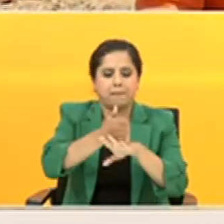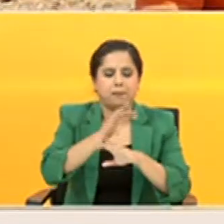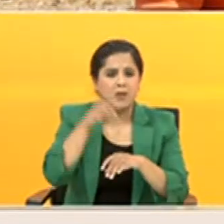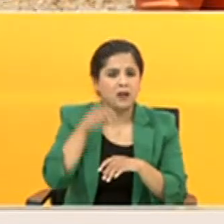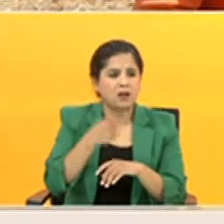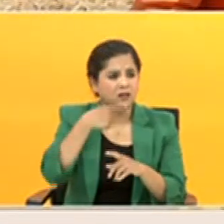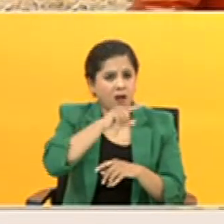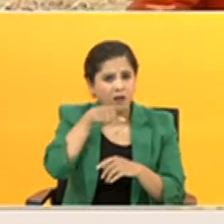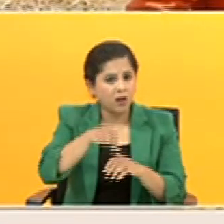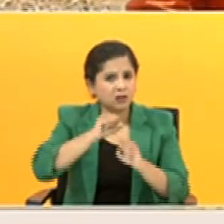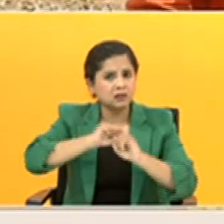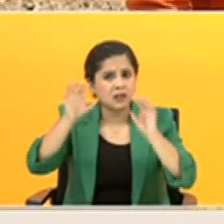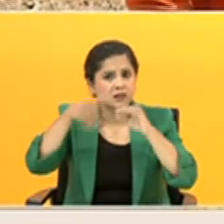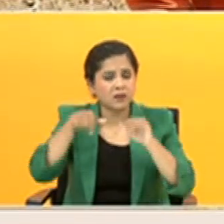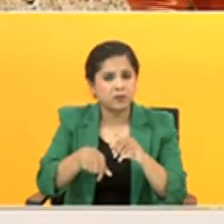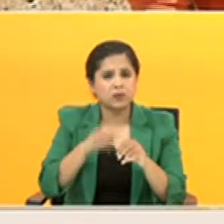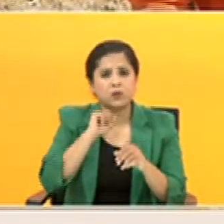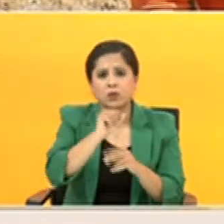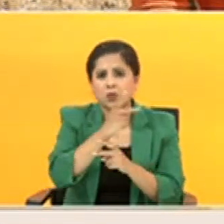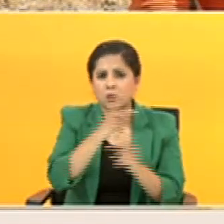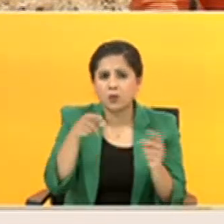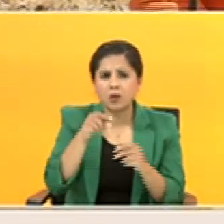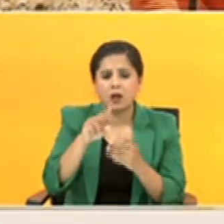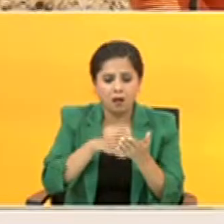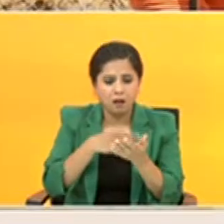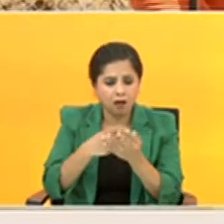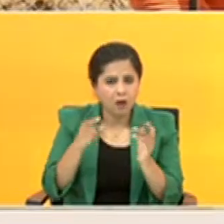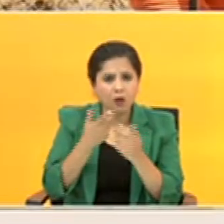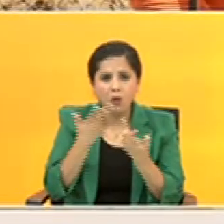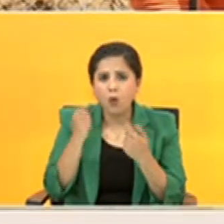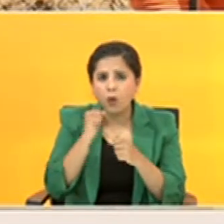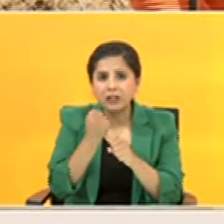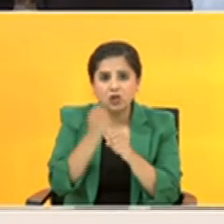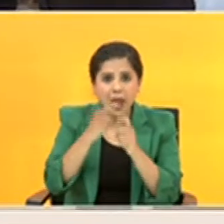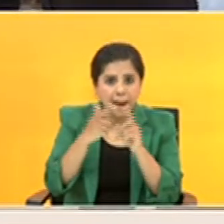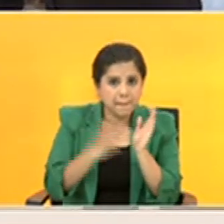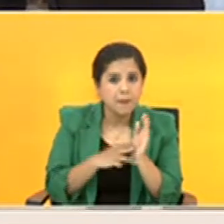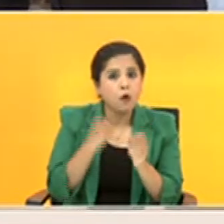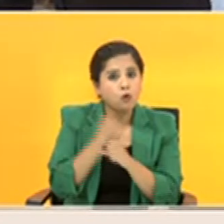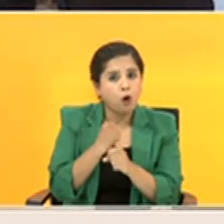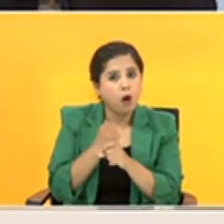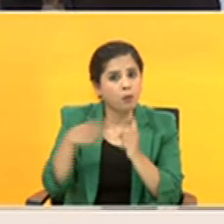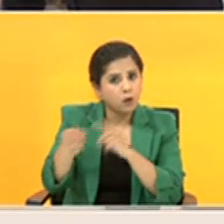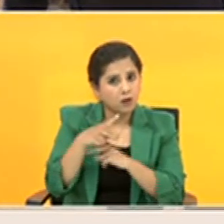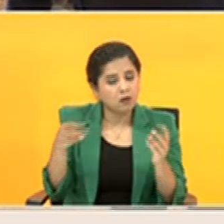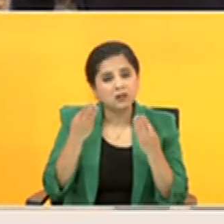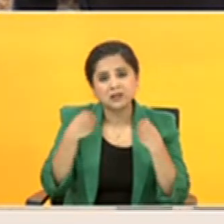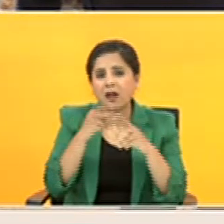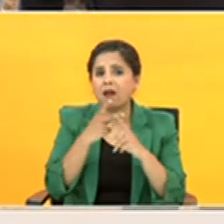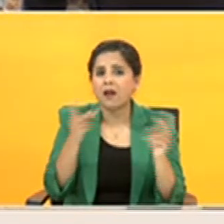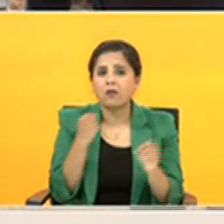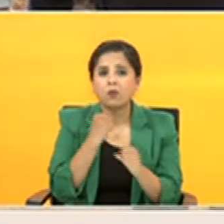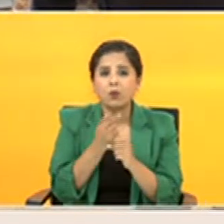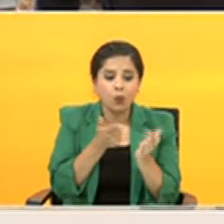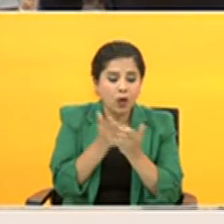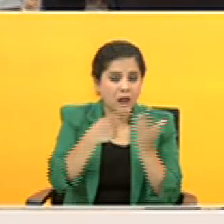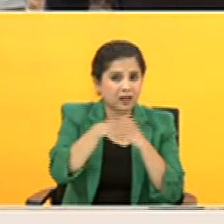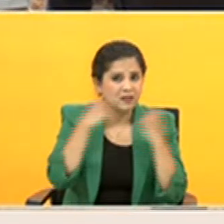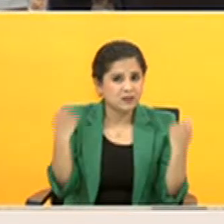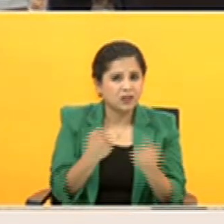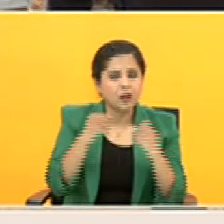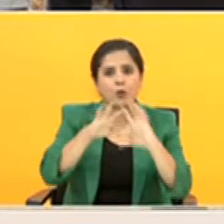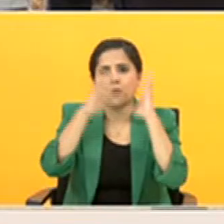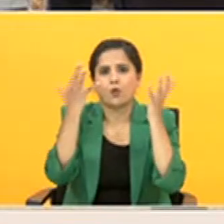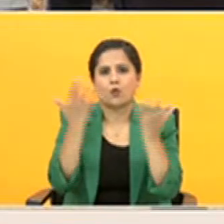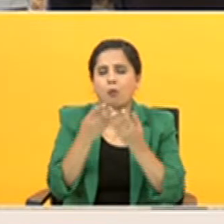शहद जैम समेत अनेक ऑनलाइन पोर्टल पर बिक रहा है। यानी गांव की मेहनत अब ग्लोबल